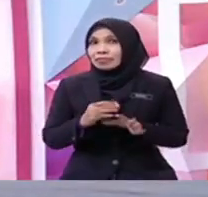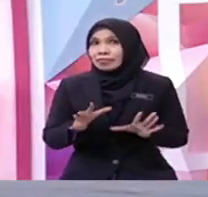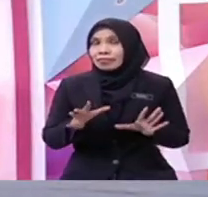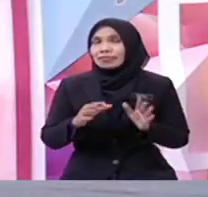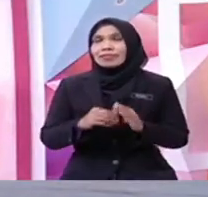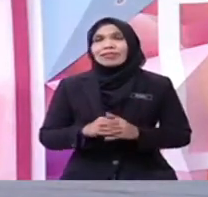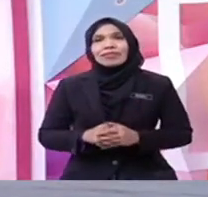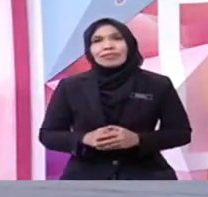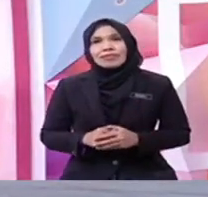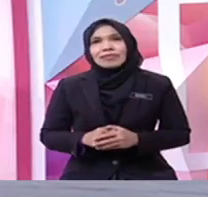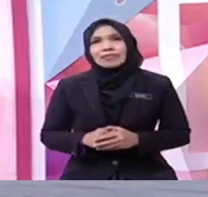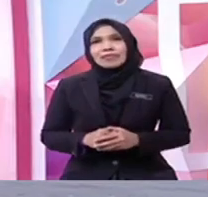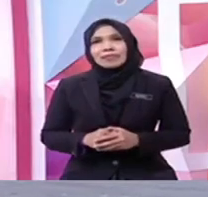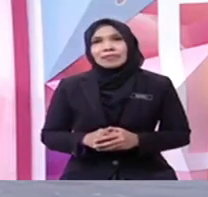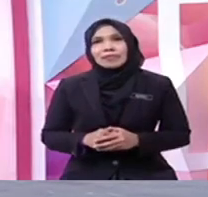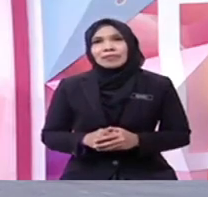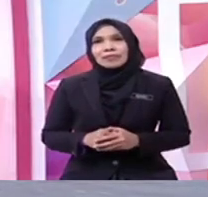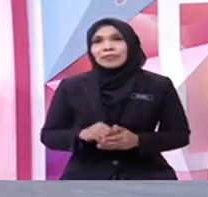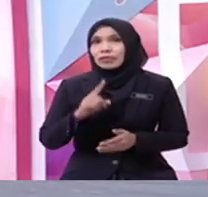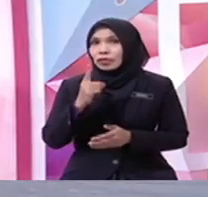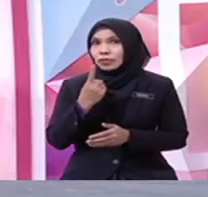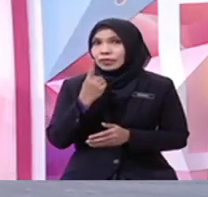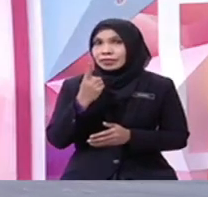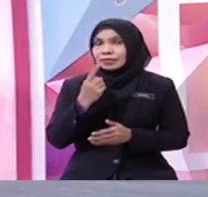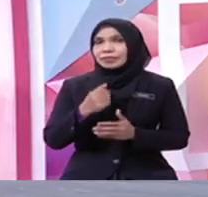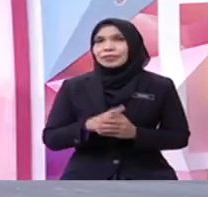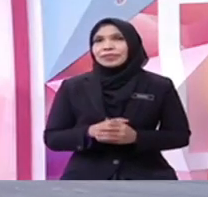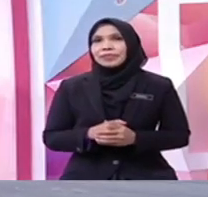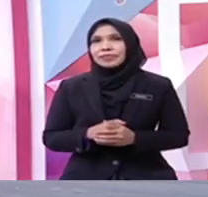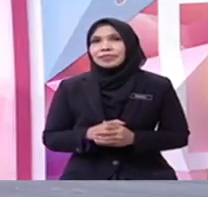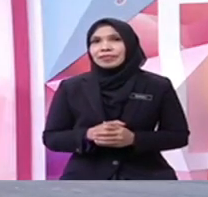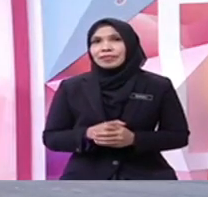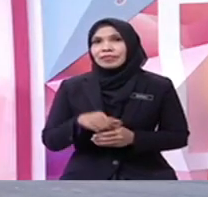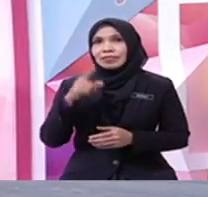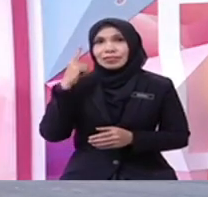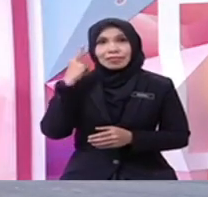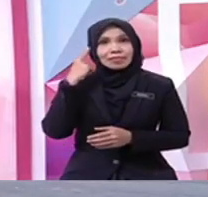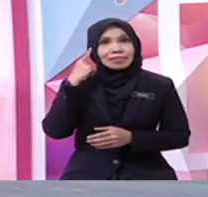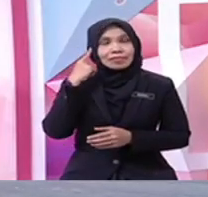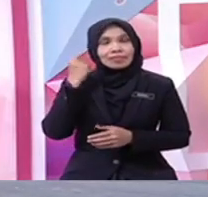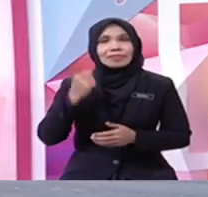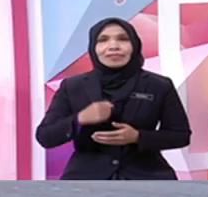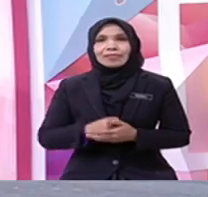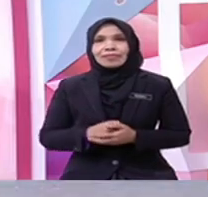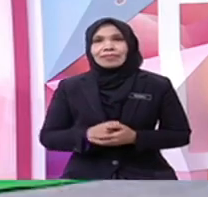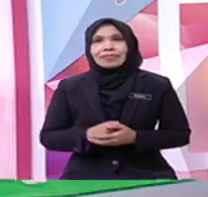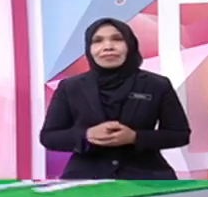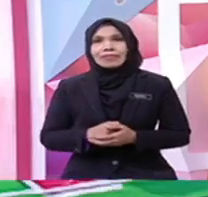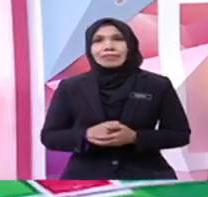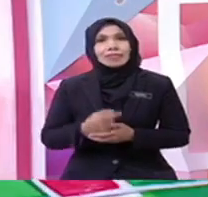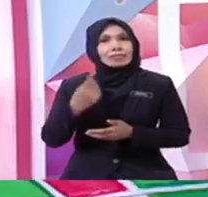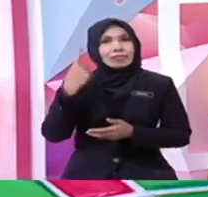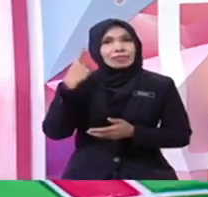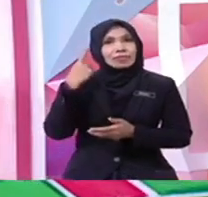Say rintangan using your sini oke lagi